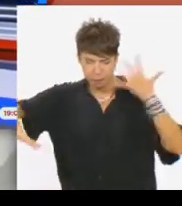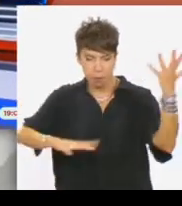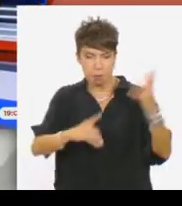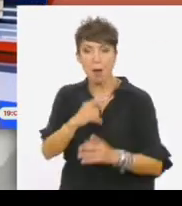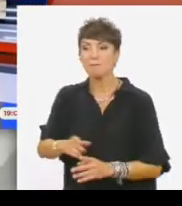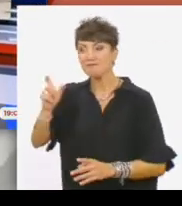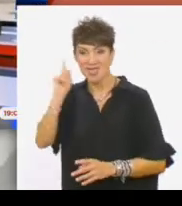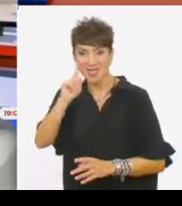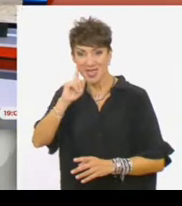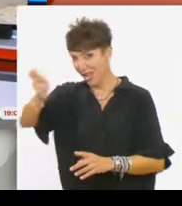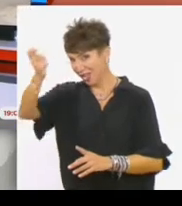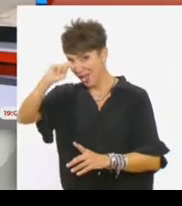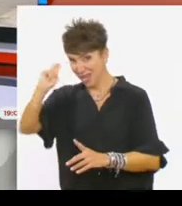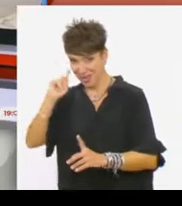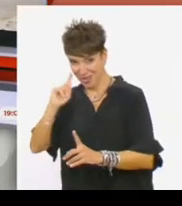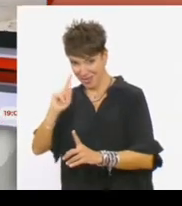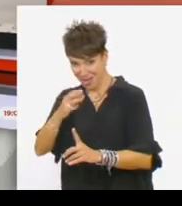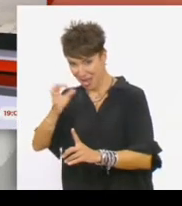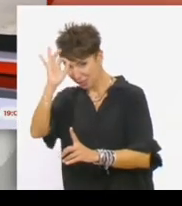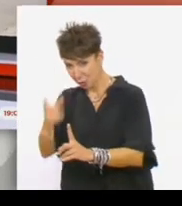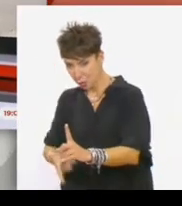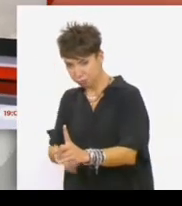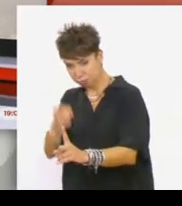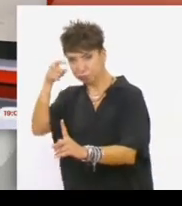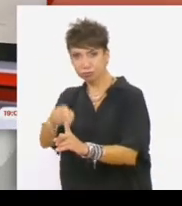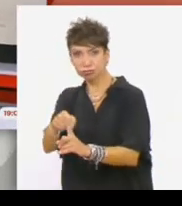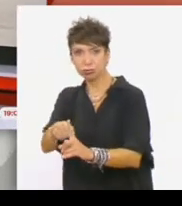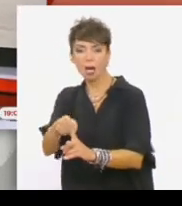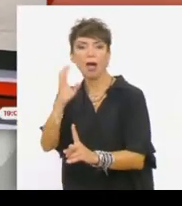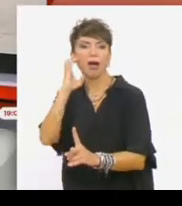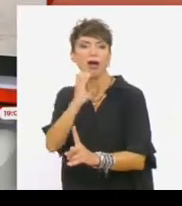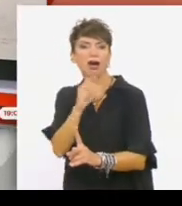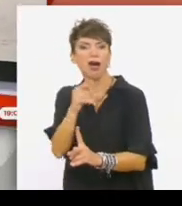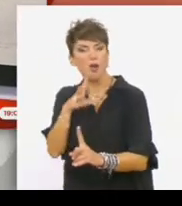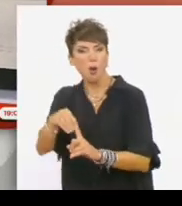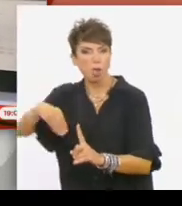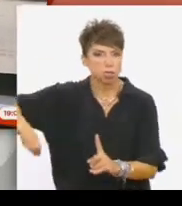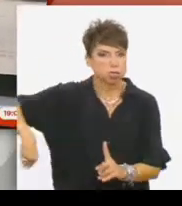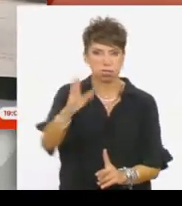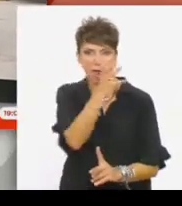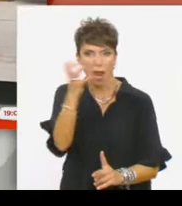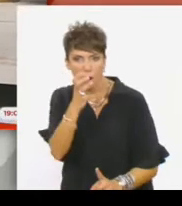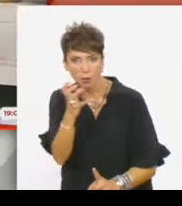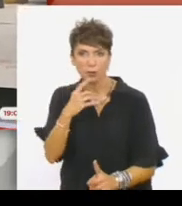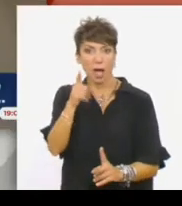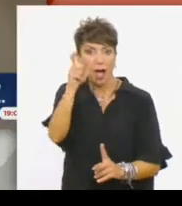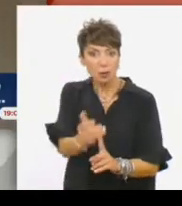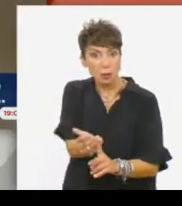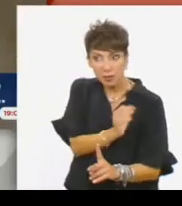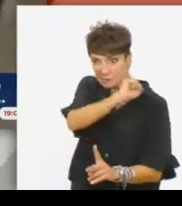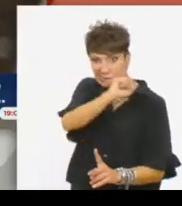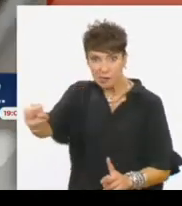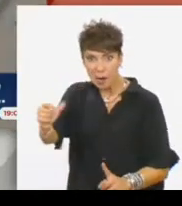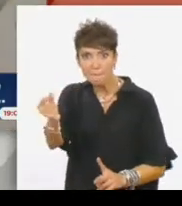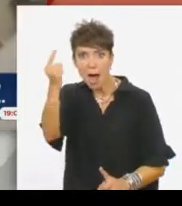ληστείες. Σύμφωνα με την αστυνομία, κακοποιοί χρησιμοποιούν τη φοιτητική εστία ως ορμητήριο για ληστείες αλλά και διακίνηση ναρκωτικών. Αυτό